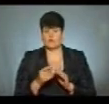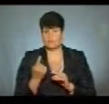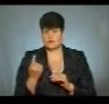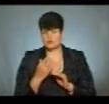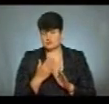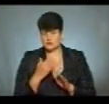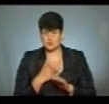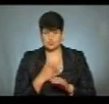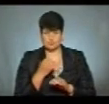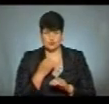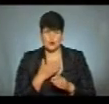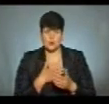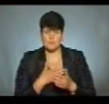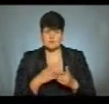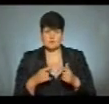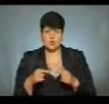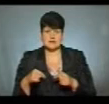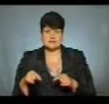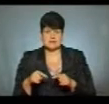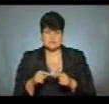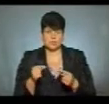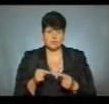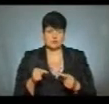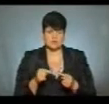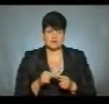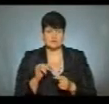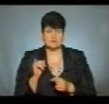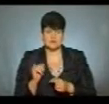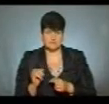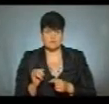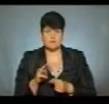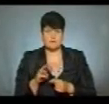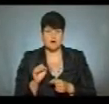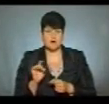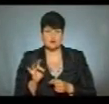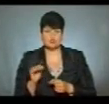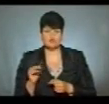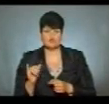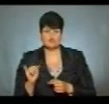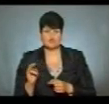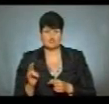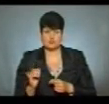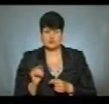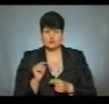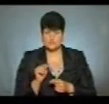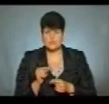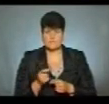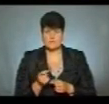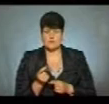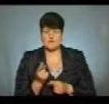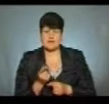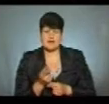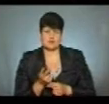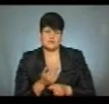подякувати громадським організаціям і конкретно Івану Марчуку, що вони десь проявляють